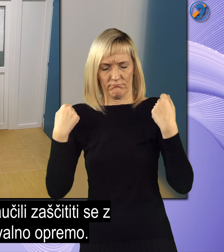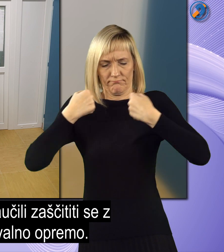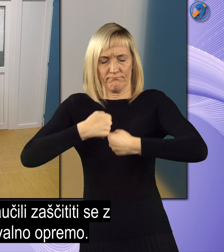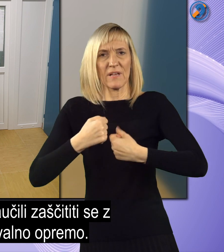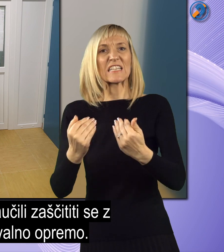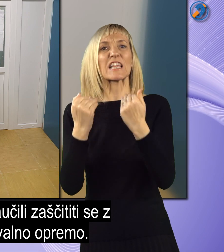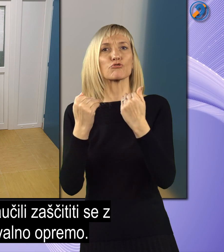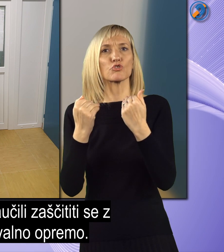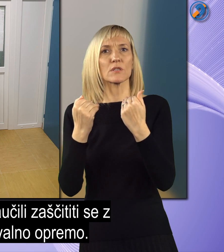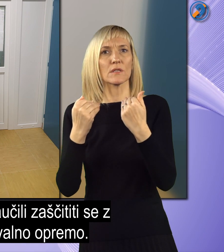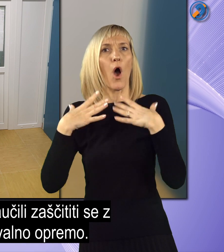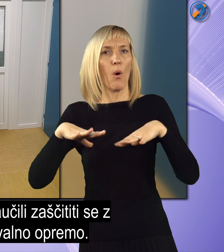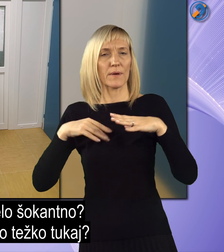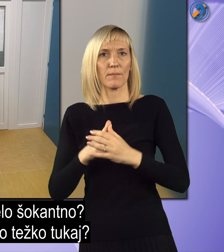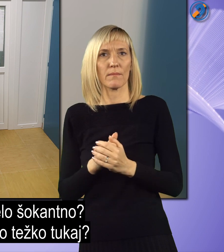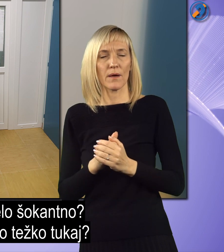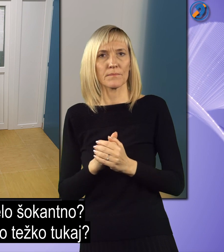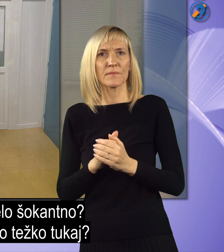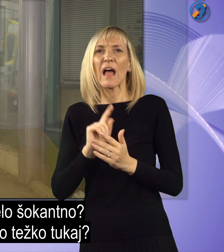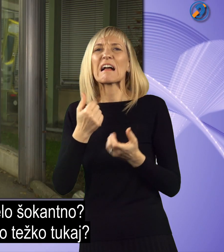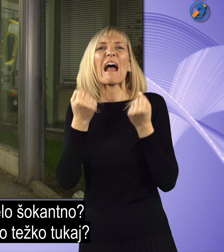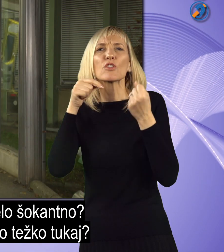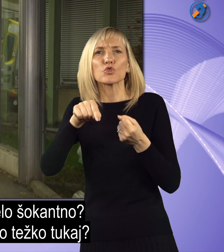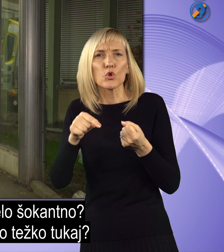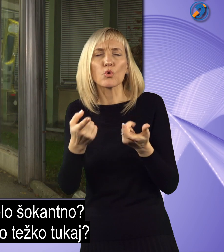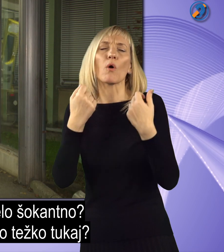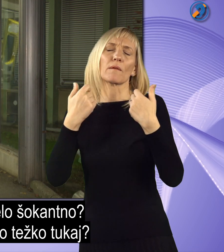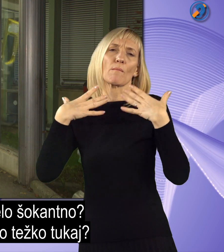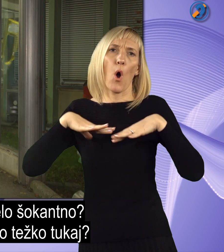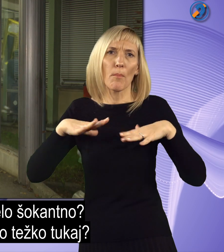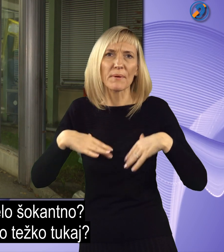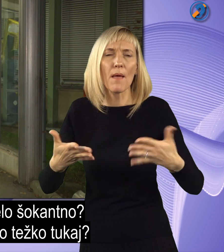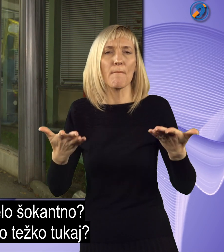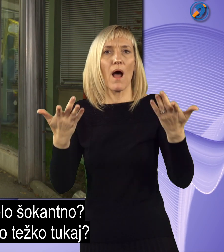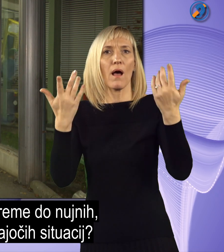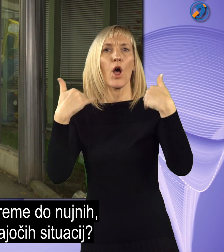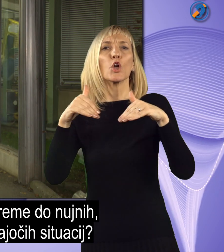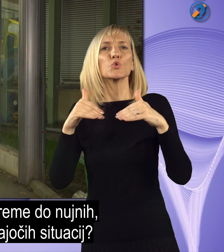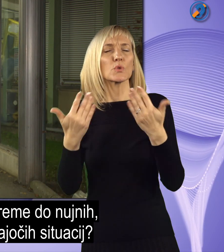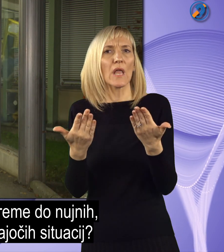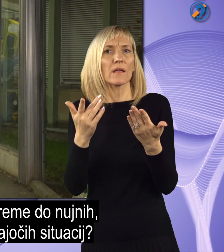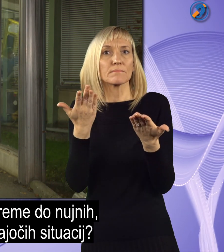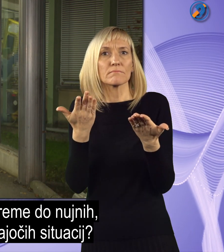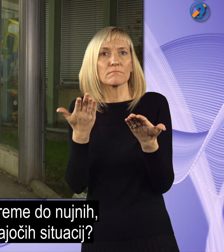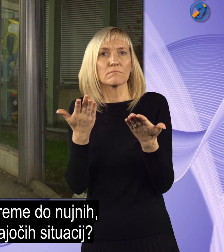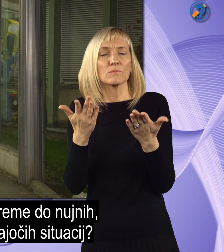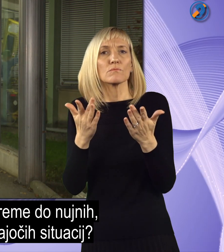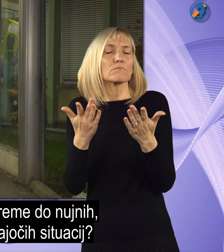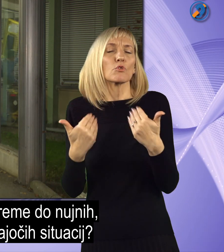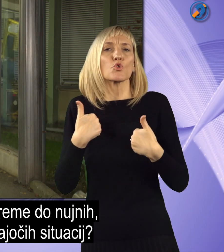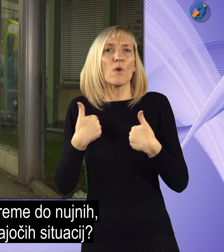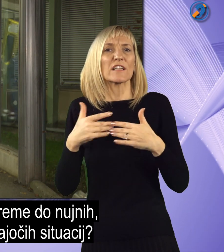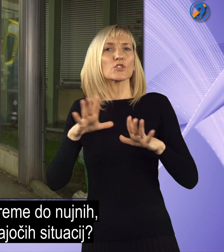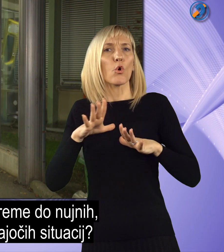v zaščitno varovalno opremo. Kaj je tako zelo težko tukaj? Od zaščitne opreme do vseh teh nujnih